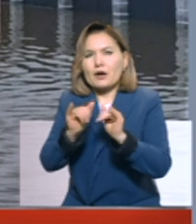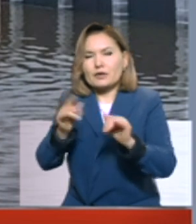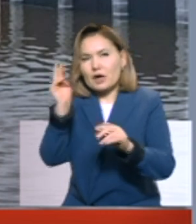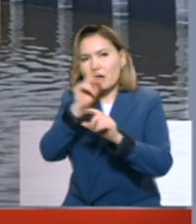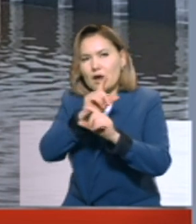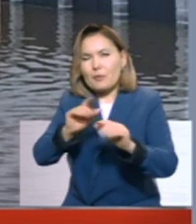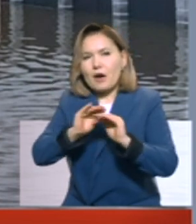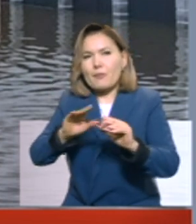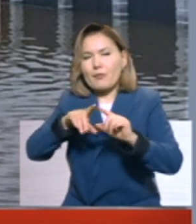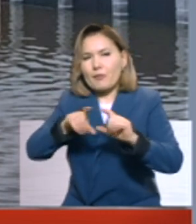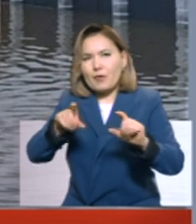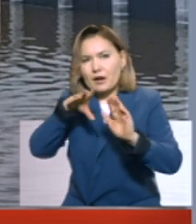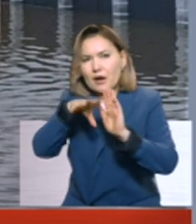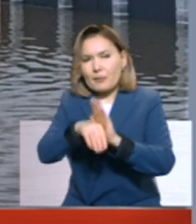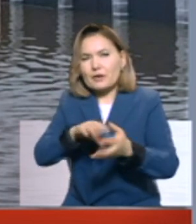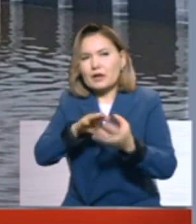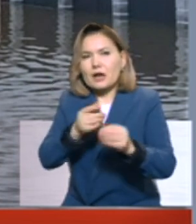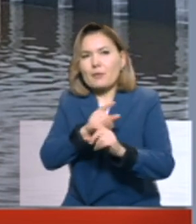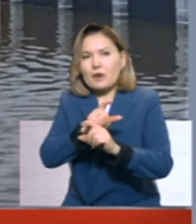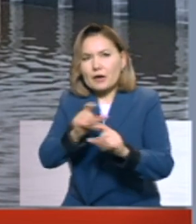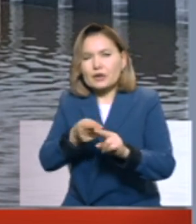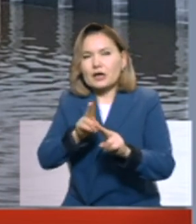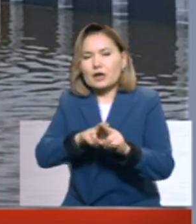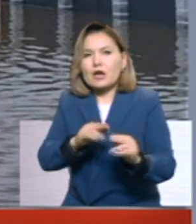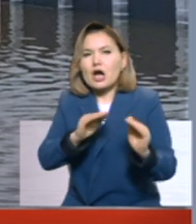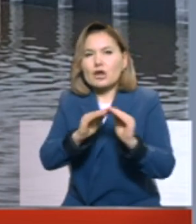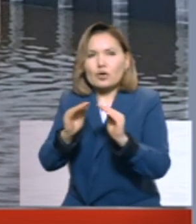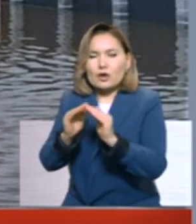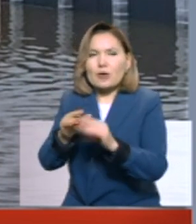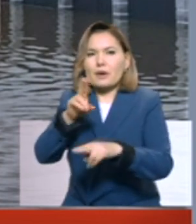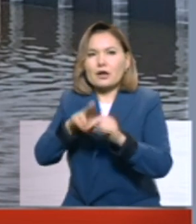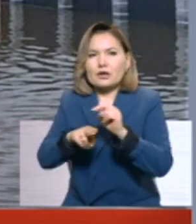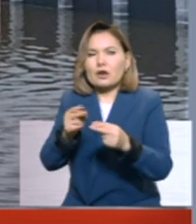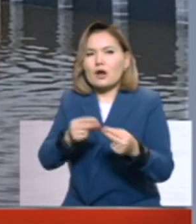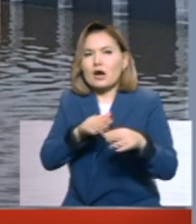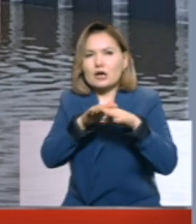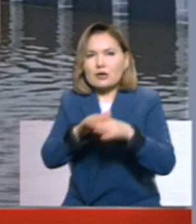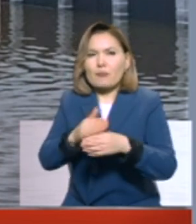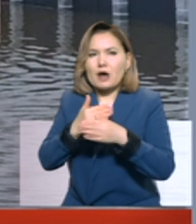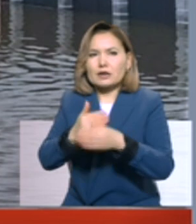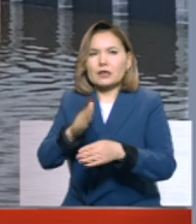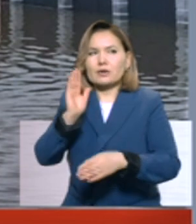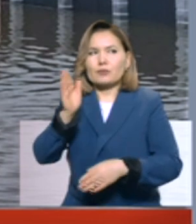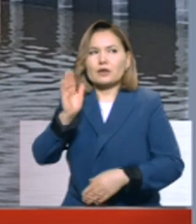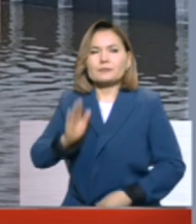оның ішінде балабақшаларды, мектептерді, ауруханаларды, сондай-ақ тұрғын үйлерді салуға бағытталады.